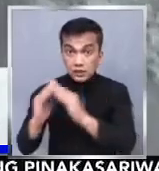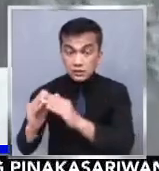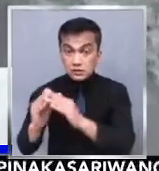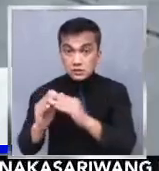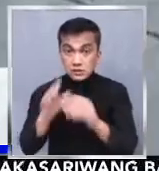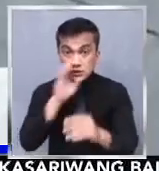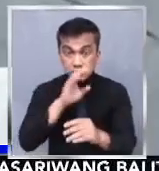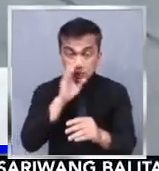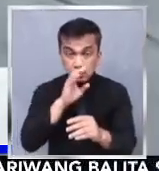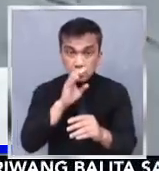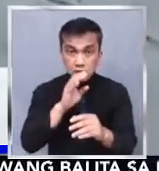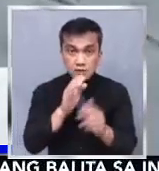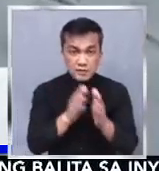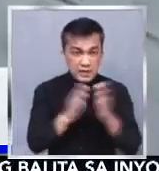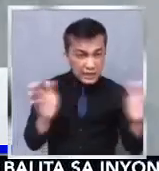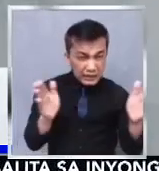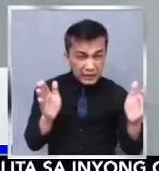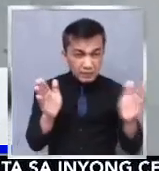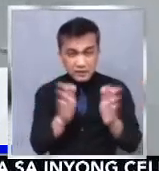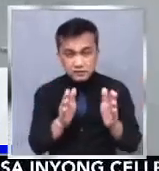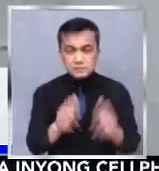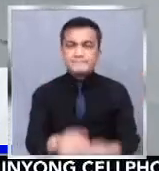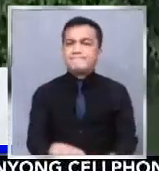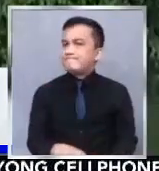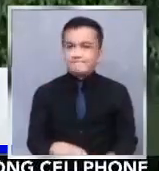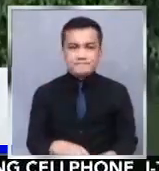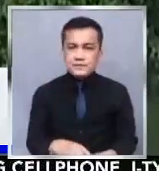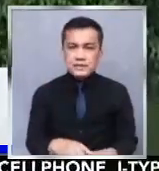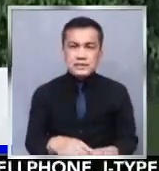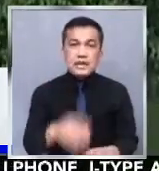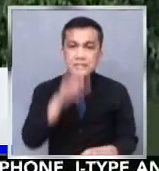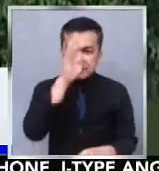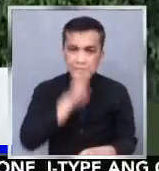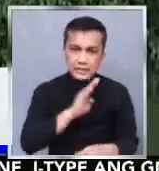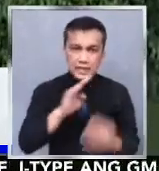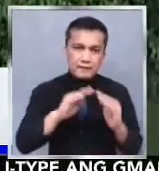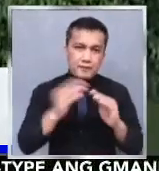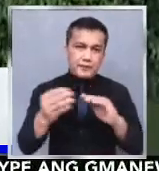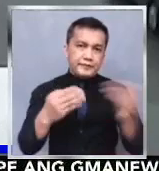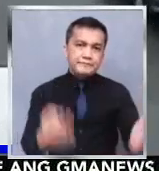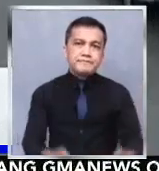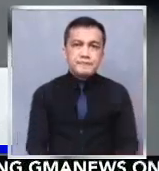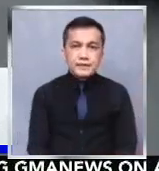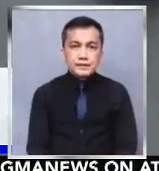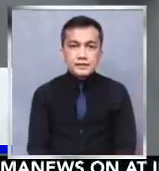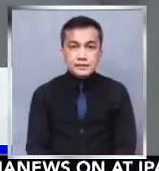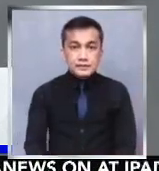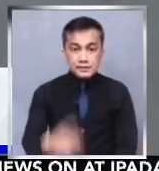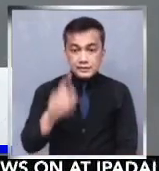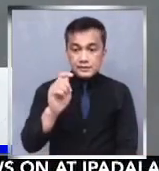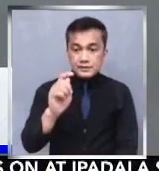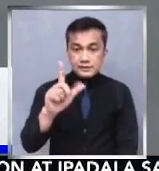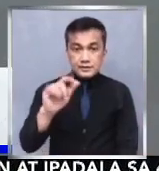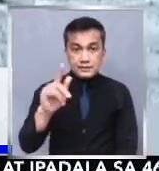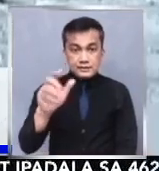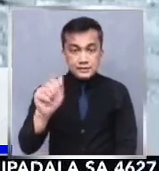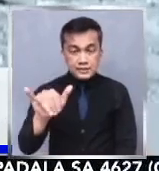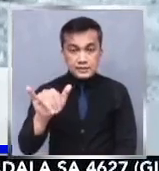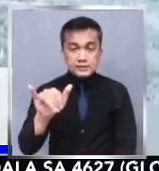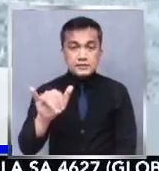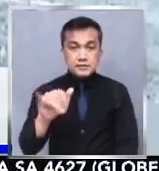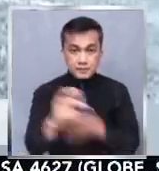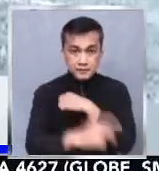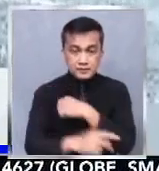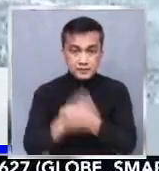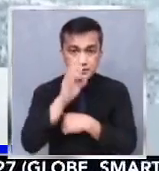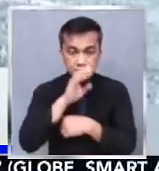o maliit, ay nabaklas ang mga bubong. Sa Talisay City sa probinsya ng Cebu, nasira ang ilang tanggapan